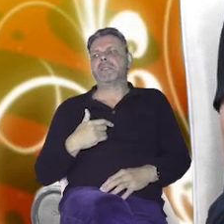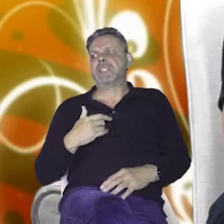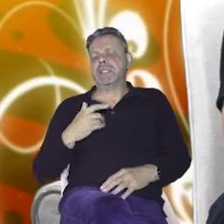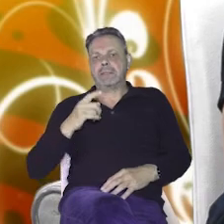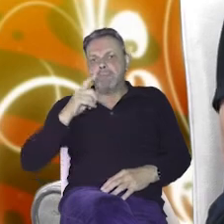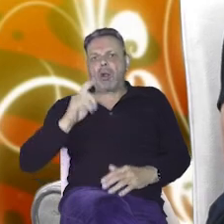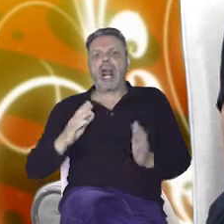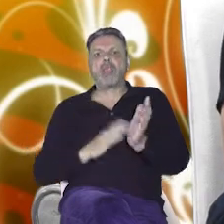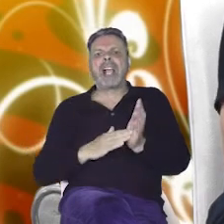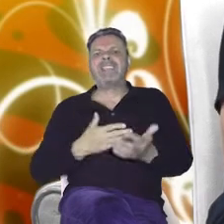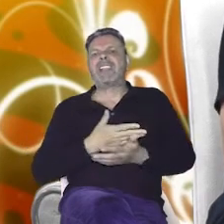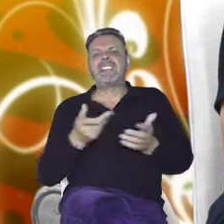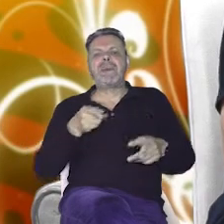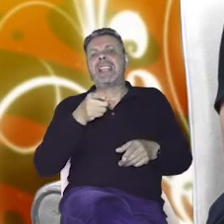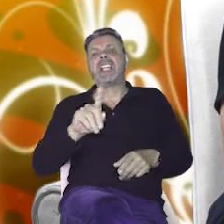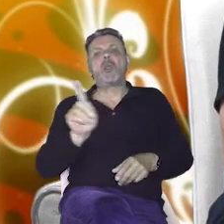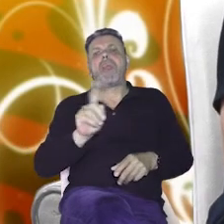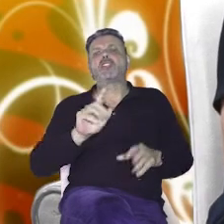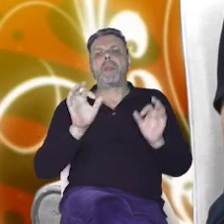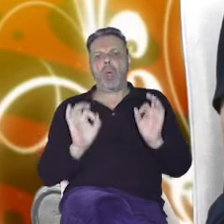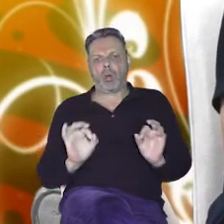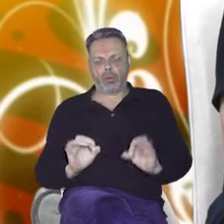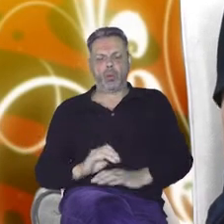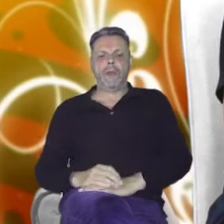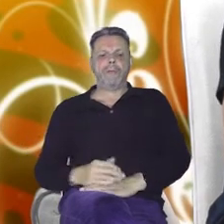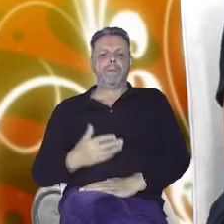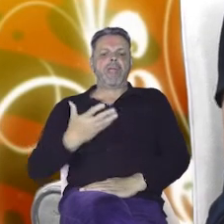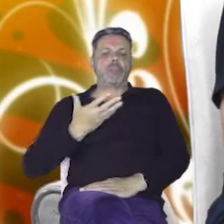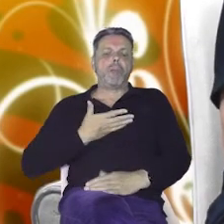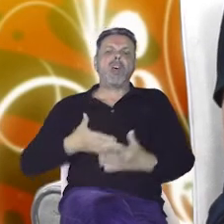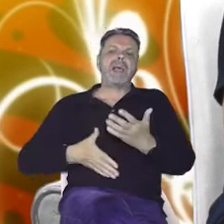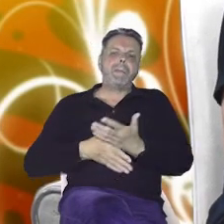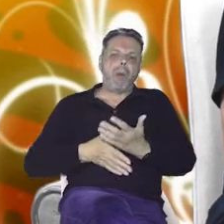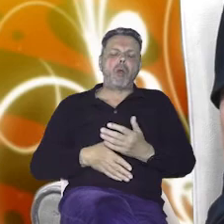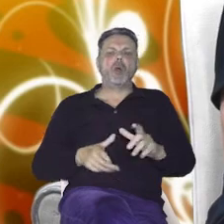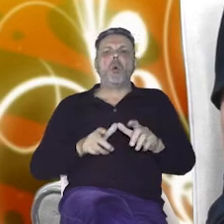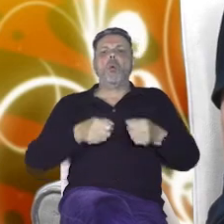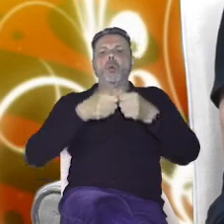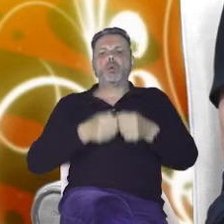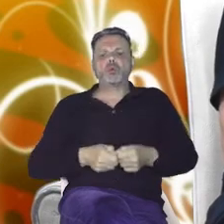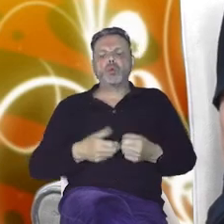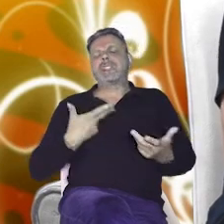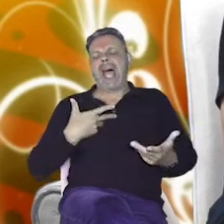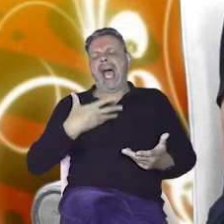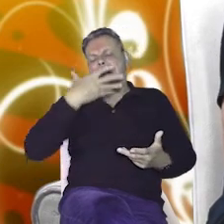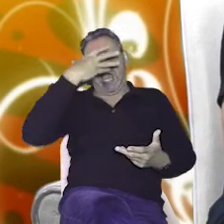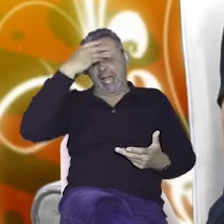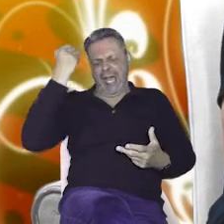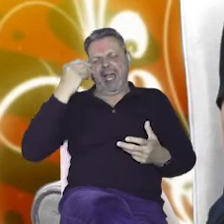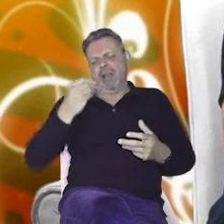dokazivati svima da nešto s njom ne štima. Evo, dobila sam pomoć i potporu u udruzi za Alzheimerovu bolest